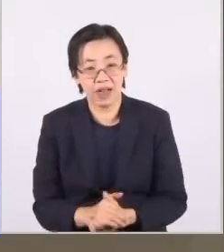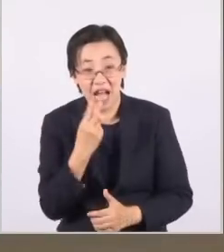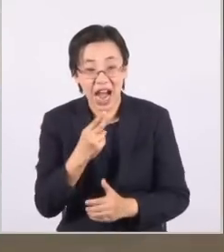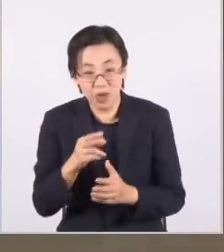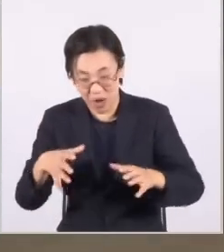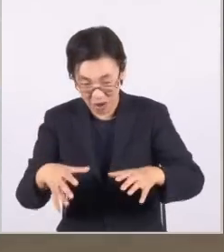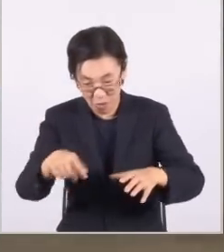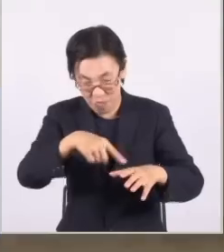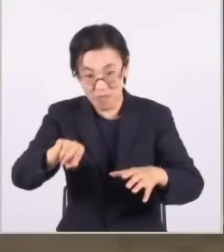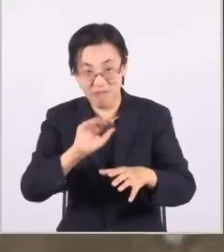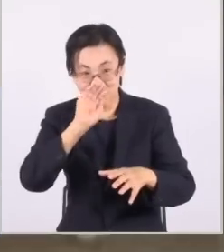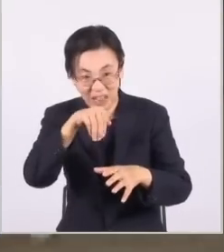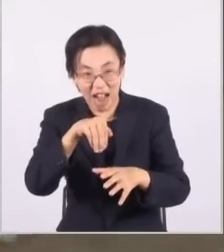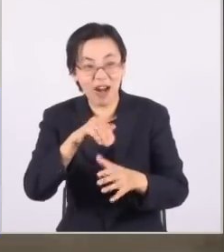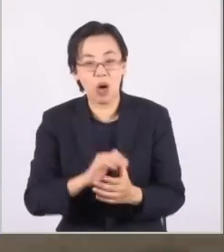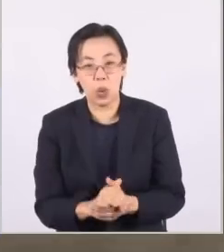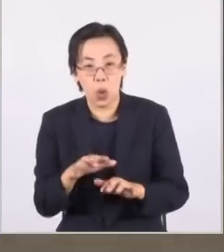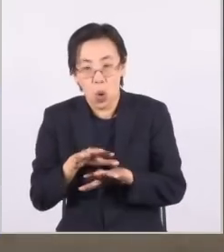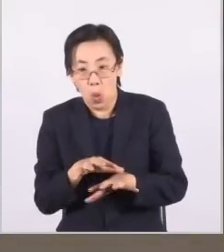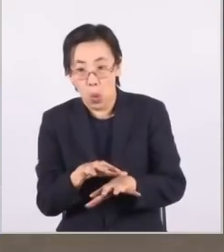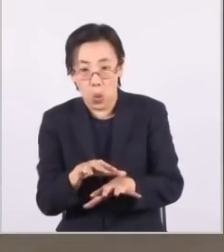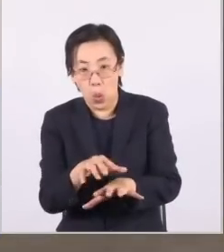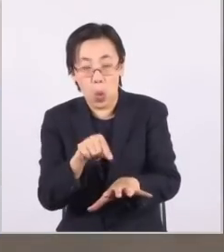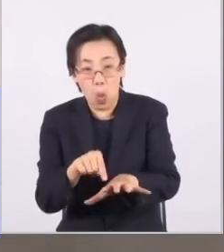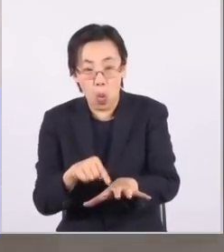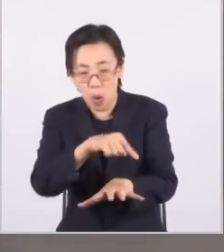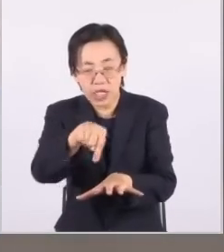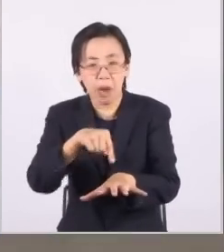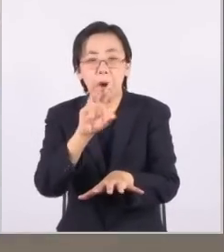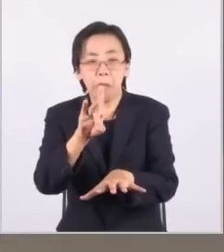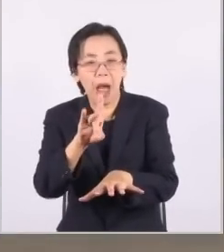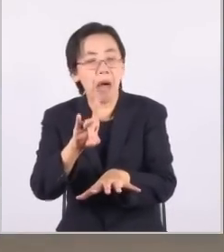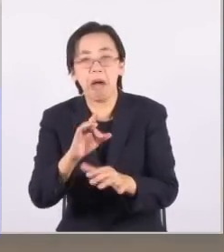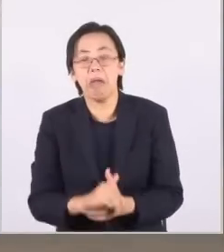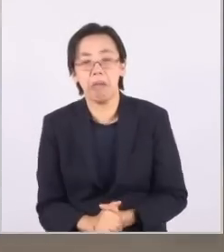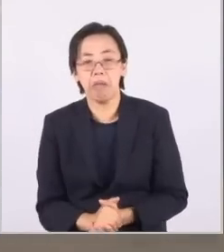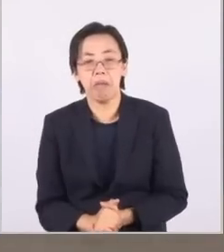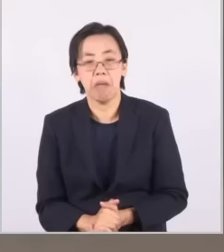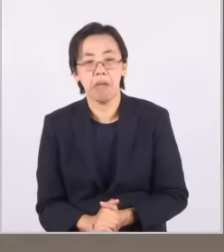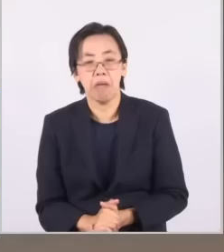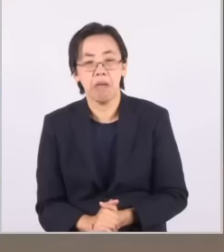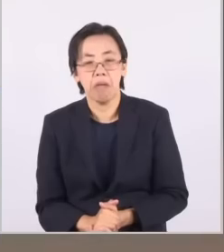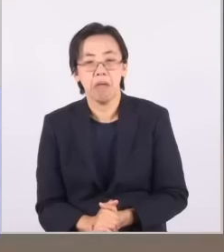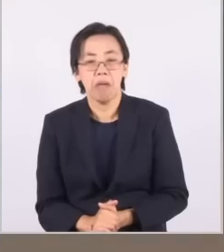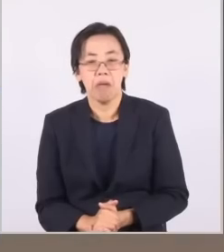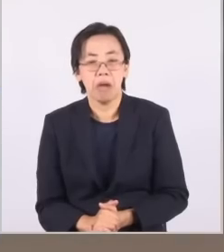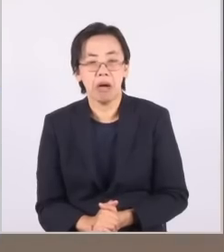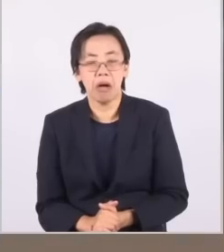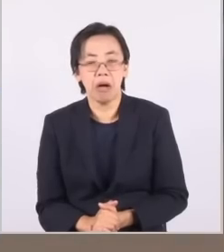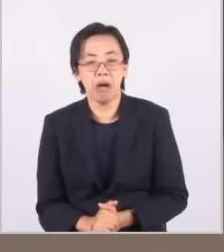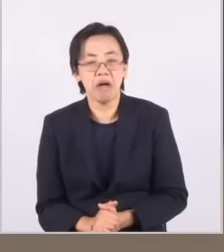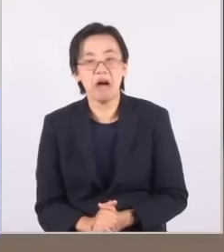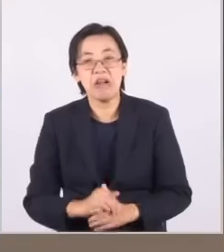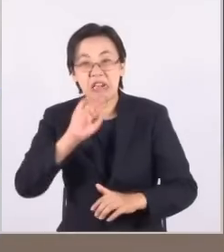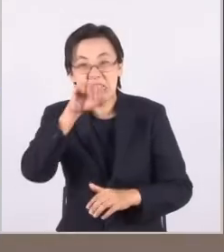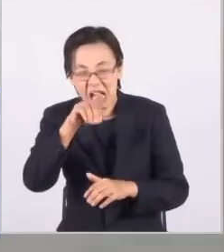ากันเป็นหมู่คณะ ใช่ ดูสิคะบุกป่าไม่ใช่บุกป่าบุกบ้าน จะไปร่วมงานบวชเรื่องไงกันไป ร่วมมาวัด